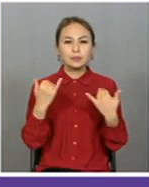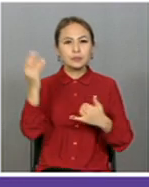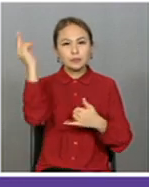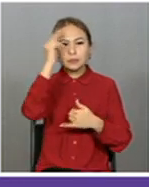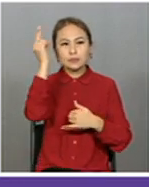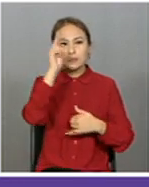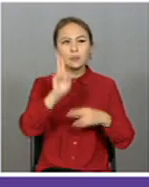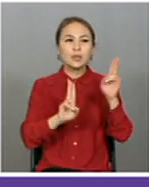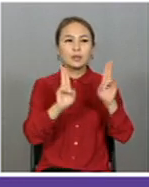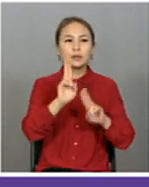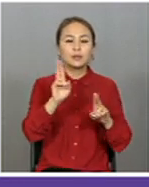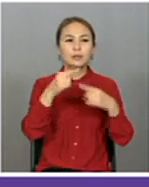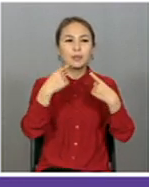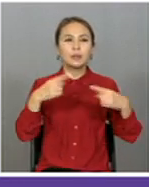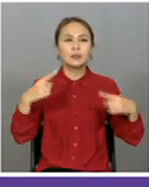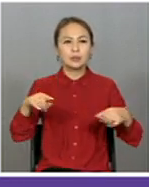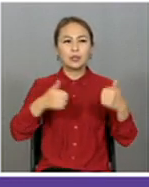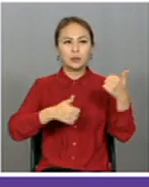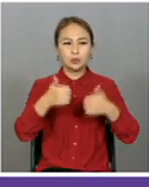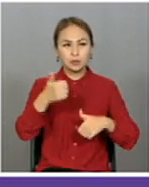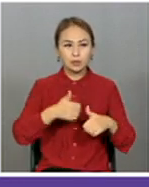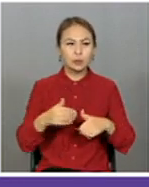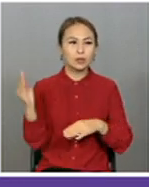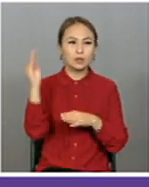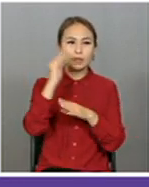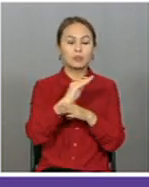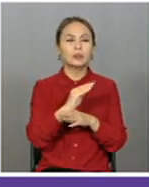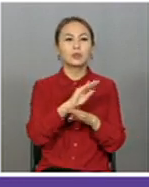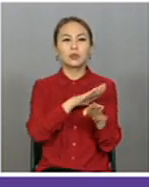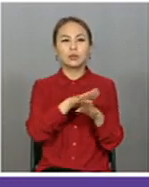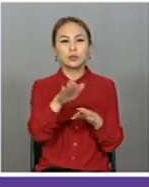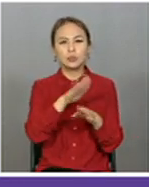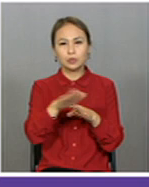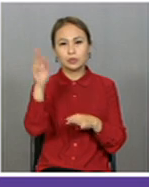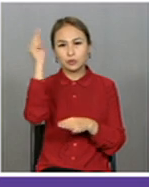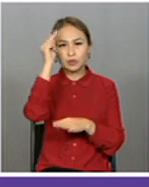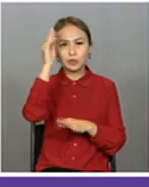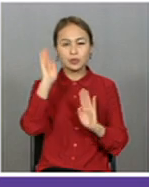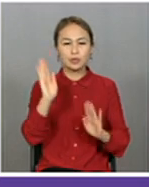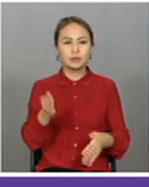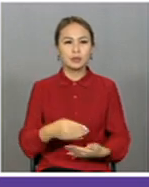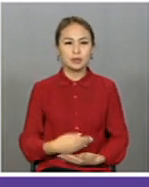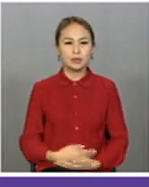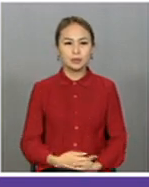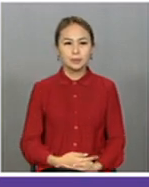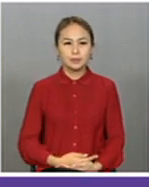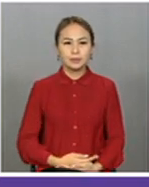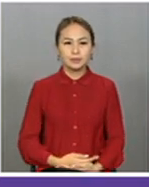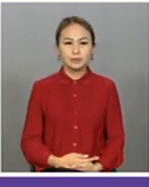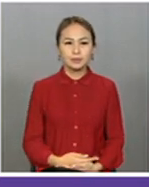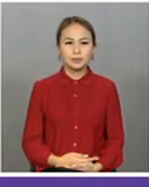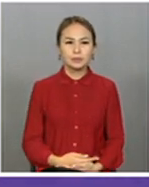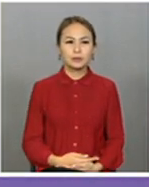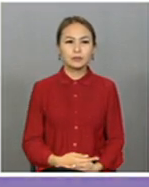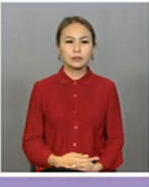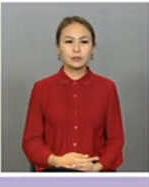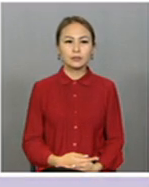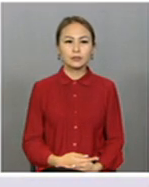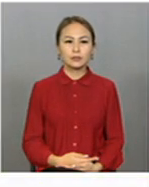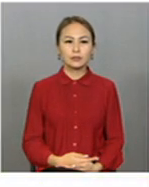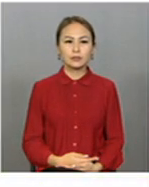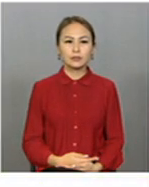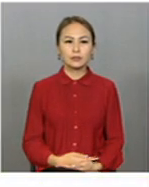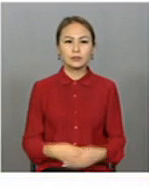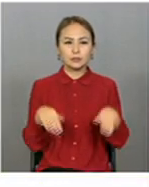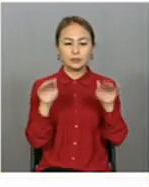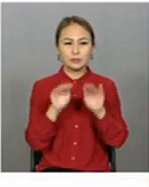сабақта шамалардың мәнін салыстыруды және олармен амалдар орындауды үйренесіңдер.